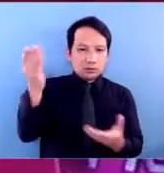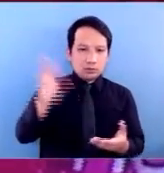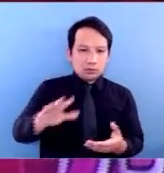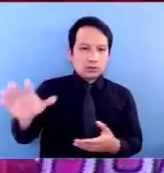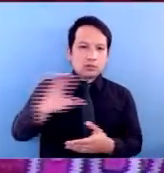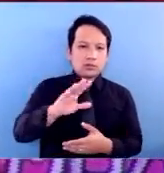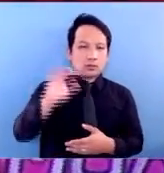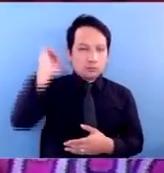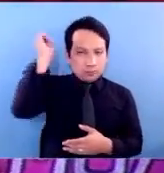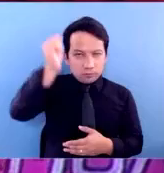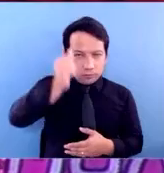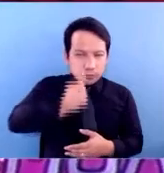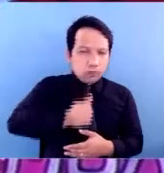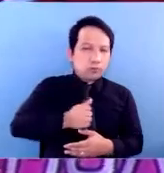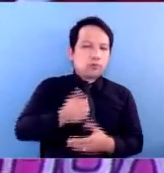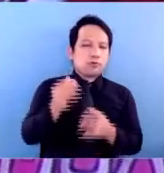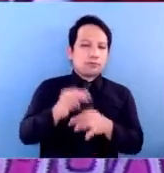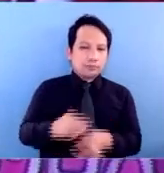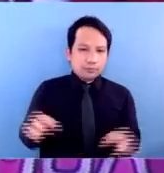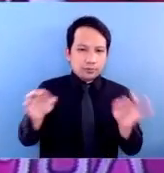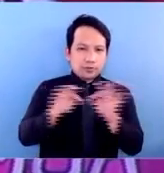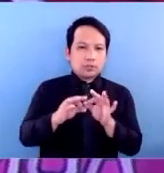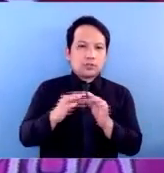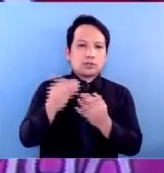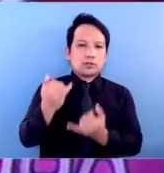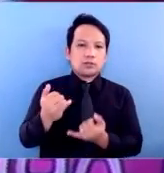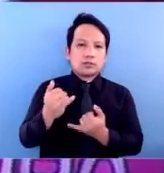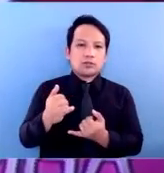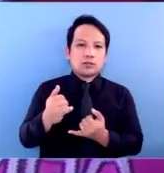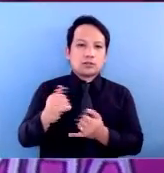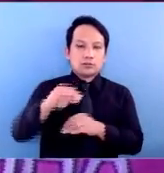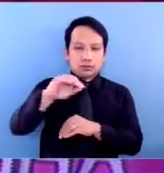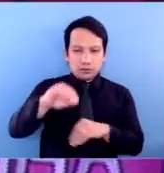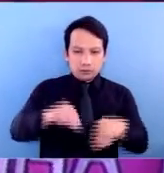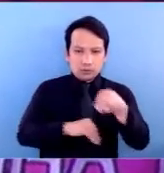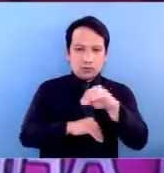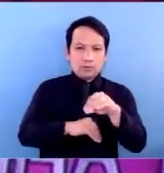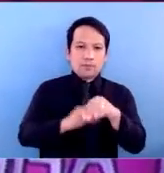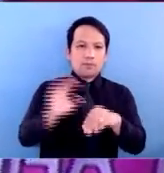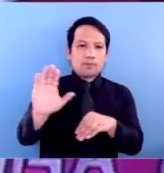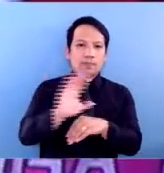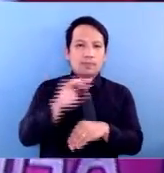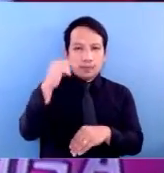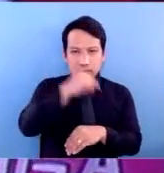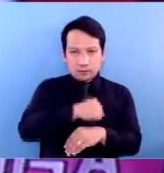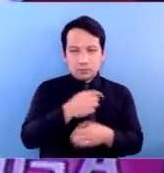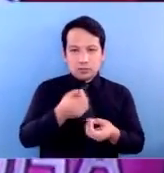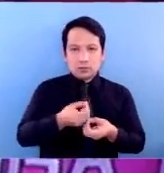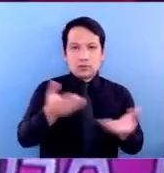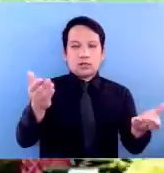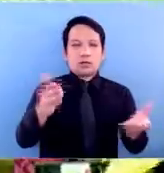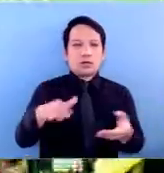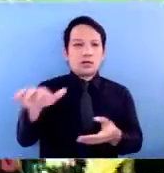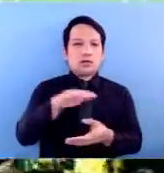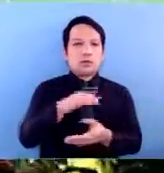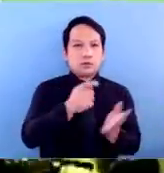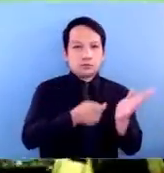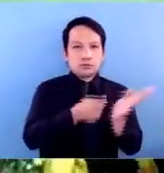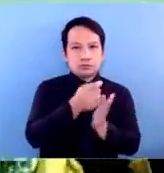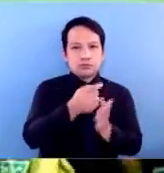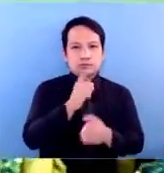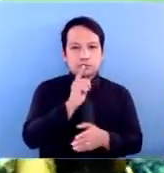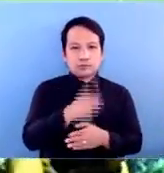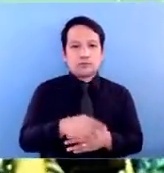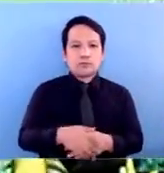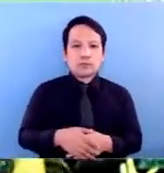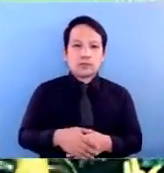pasensya, siguraduhin din natin, pinapalitan natin ang mga kasinungalingan ng katotohanan.